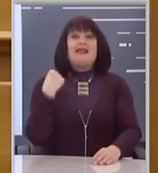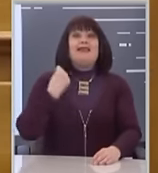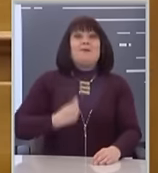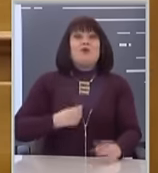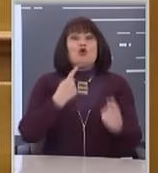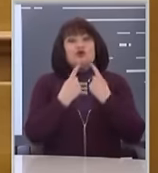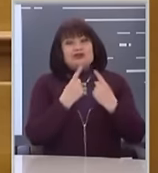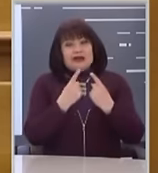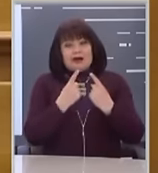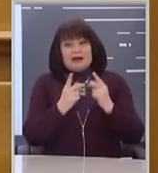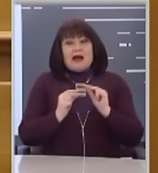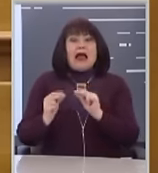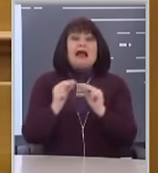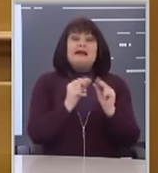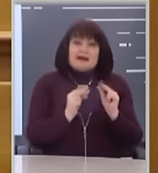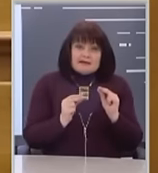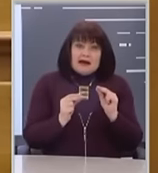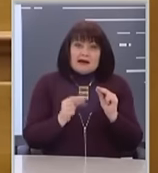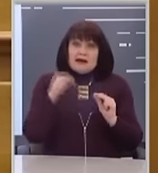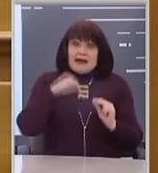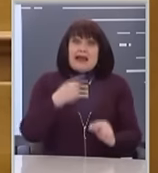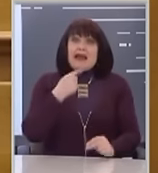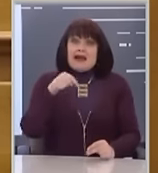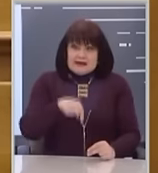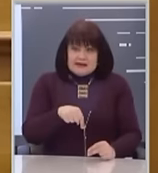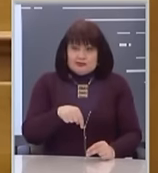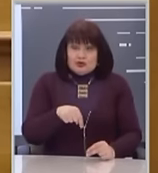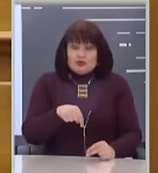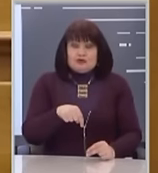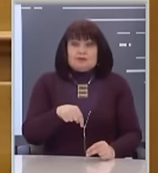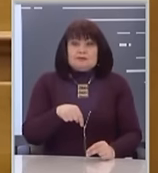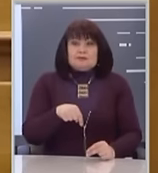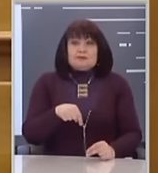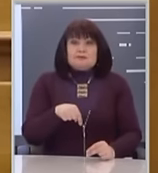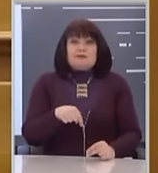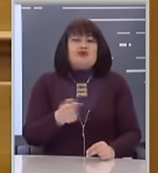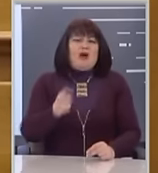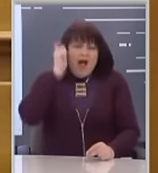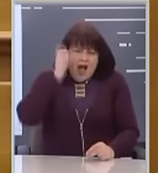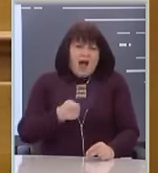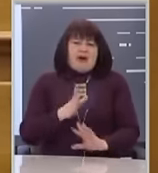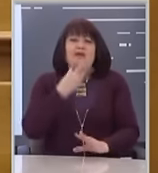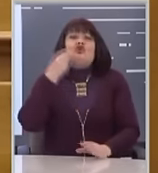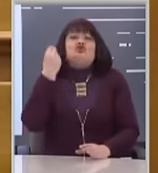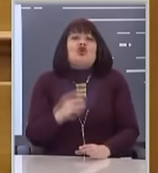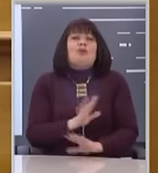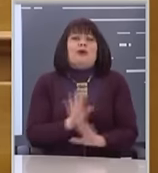διάλογο, όταν αναφέρονται σε αυτό το έκτρωμα, ένα έκτρωμα που είναι, θα έλεγα, ντροπή για